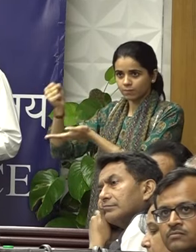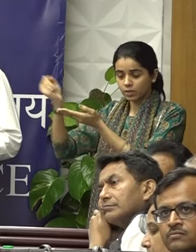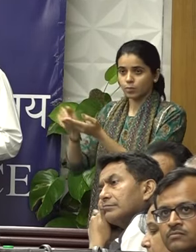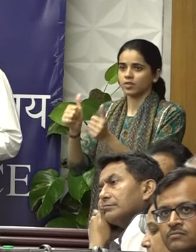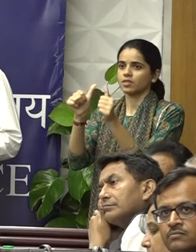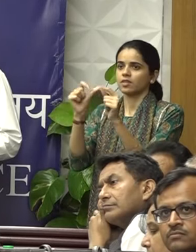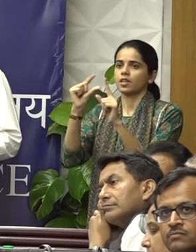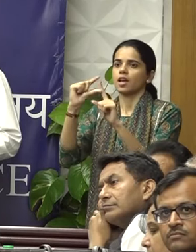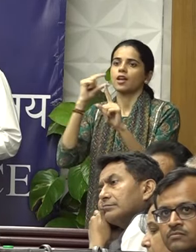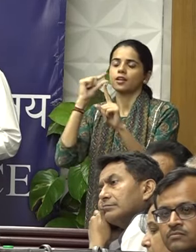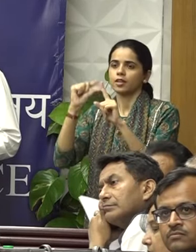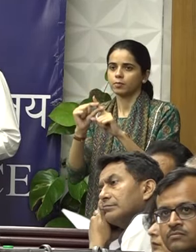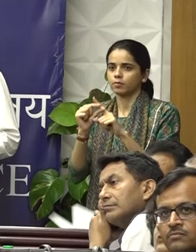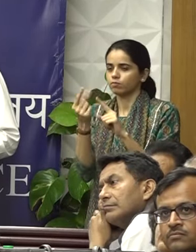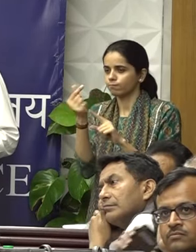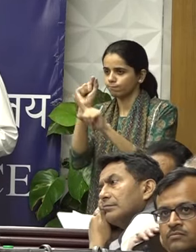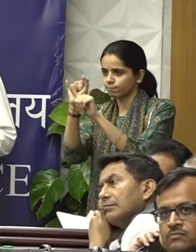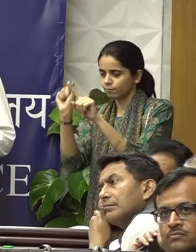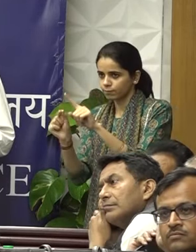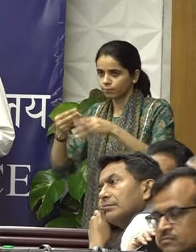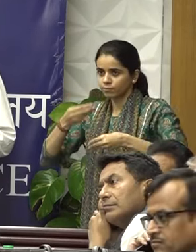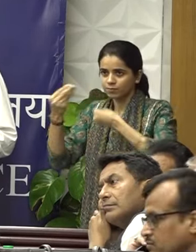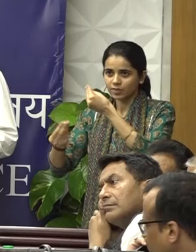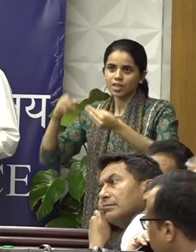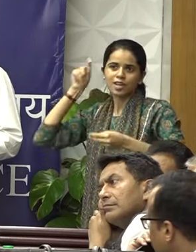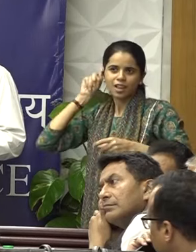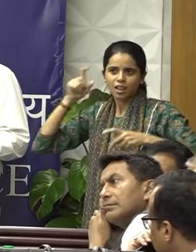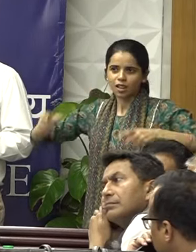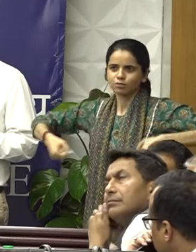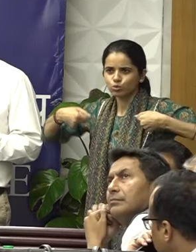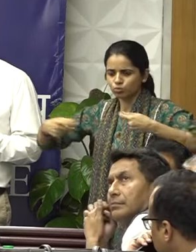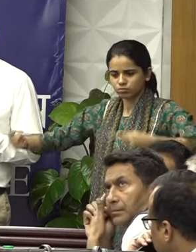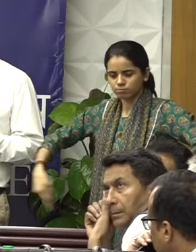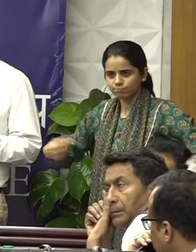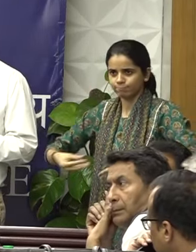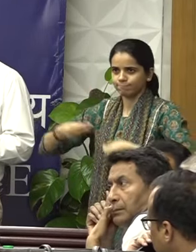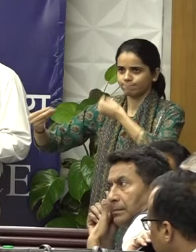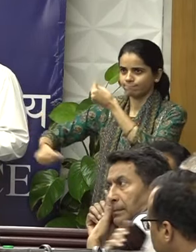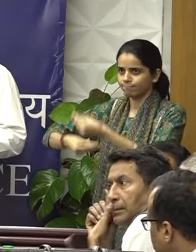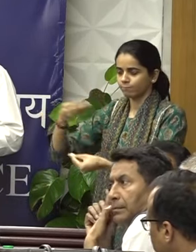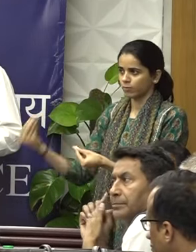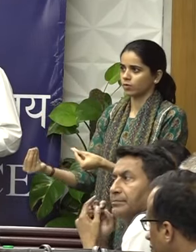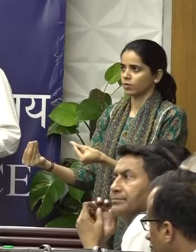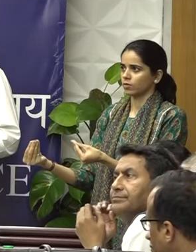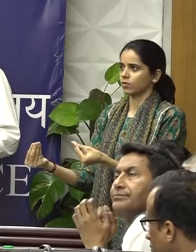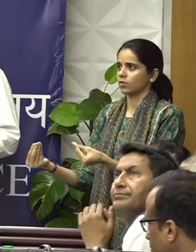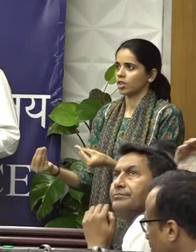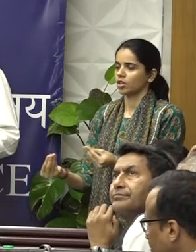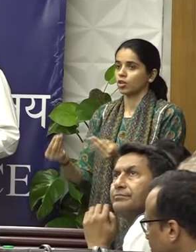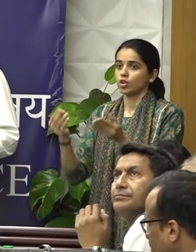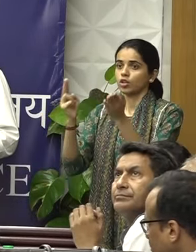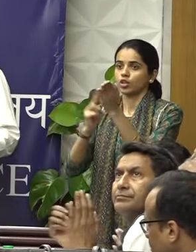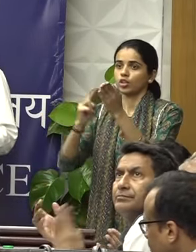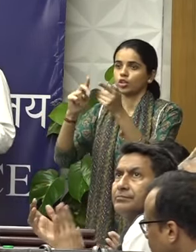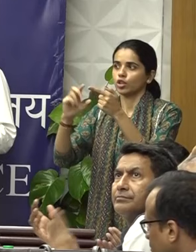एडिप लाभार्थियों को सब्सिडी दर पर गतिशीलता संबंधी सहायक यंत्र प्रदान करने में ये अपना सहयोग साझा करेंगे।